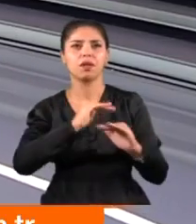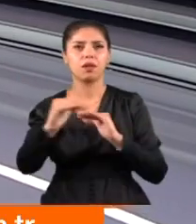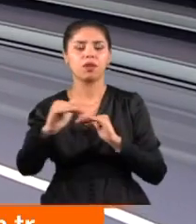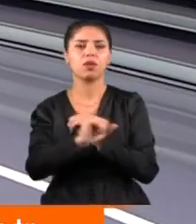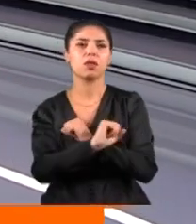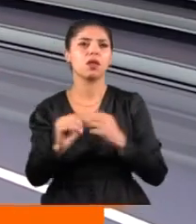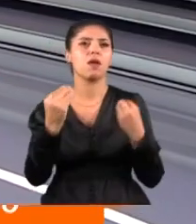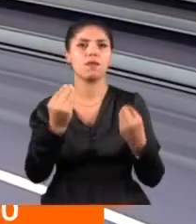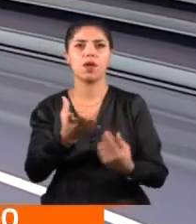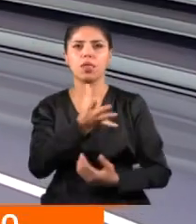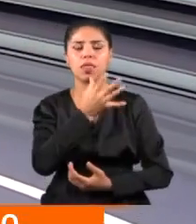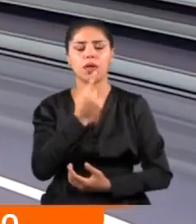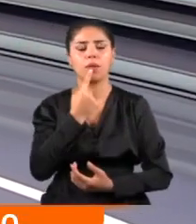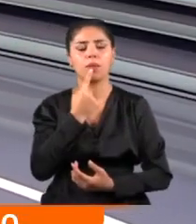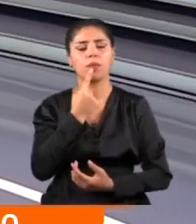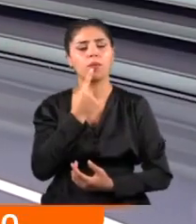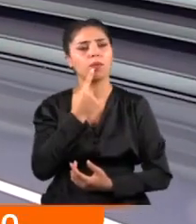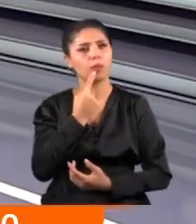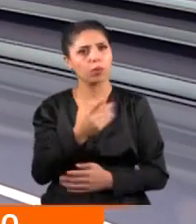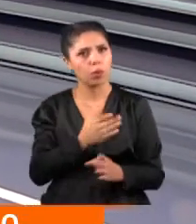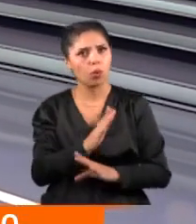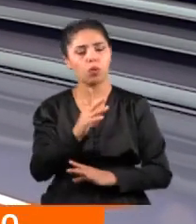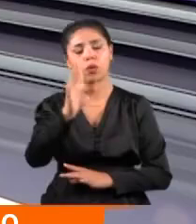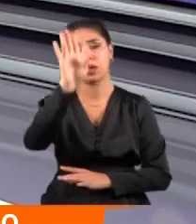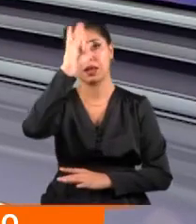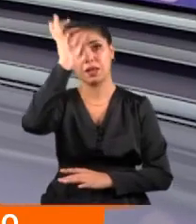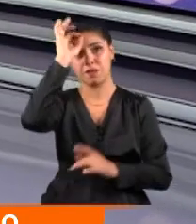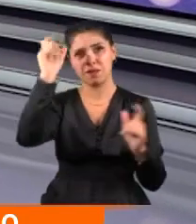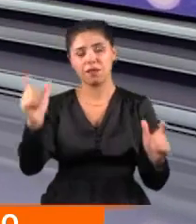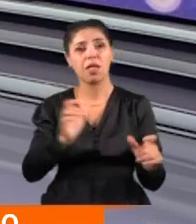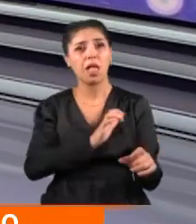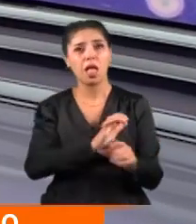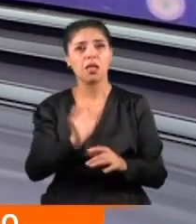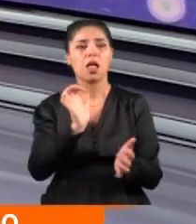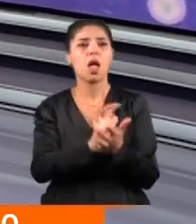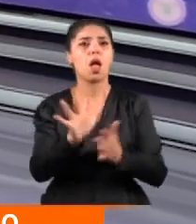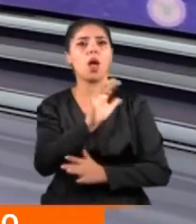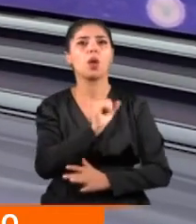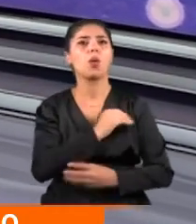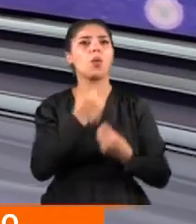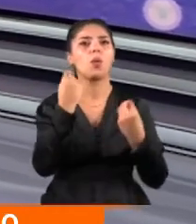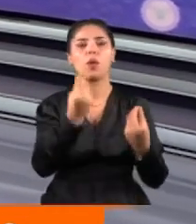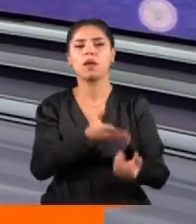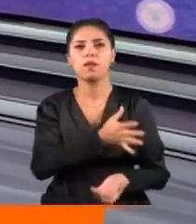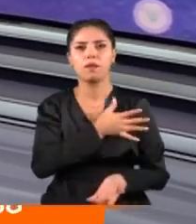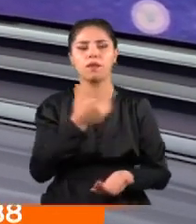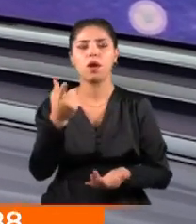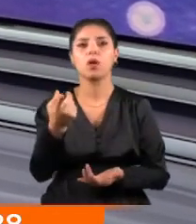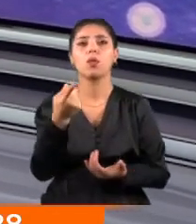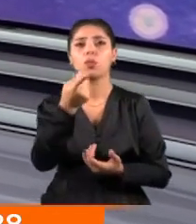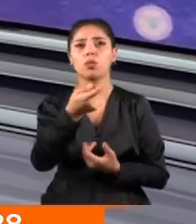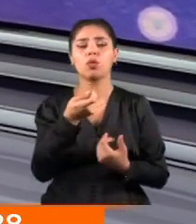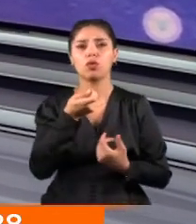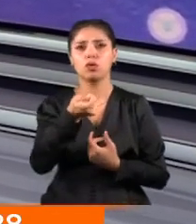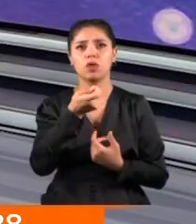esir alıyor diyebiliriz. İstanbul Fatih'te yaşanan son vahşet tabii hepimize, bütün ailelere de büyük korku salmış durumda. Çünkü çifte cinayetin faili